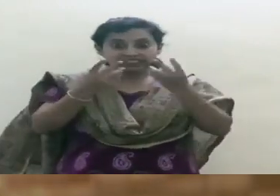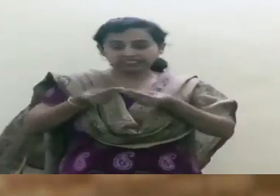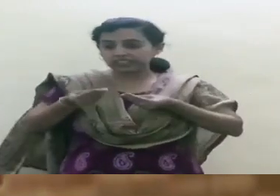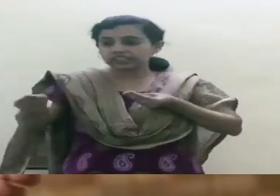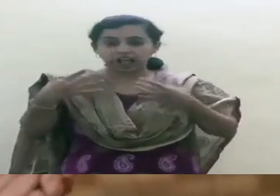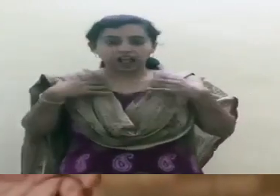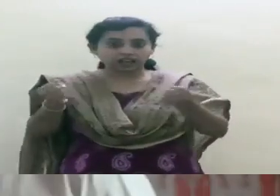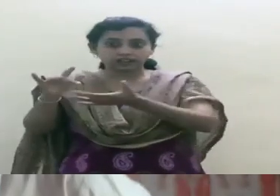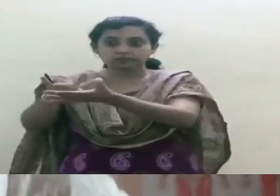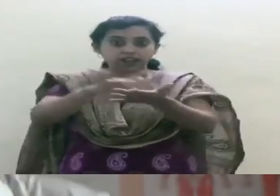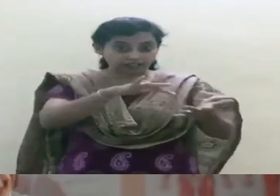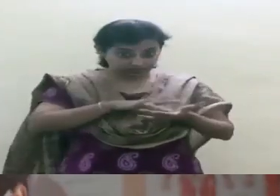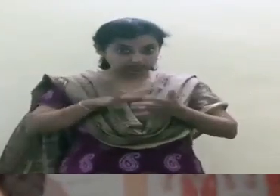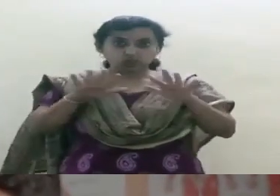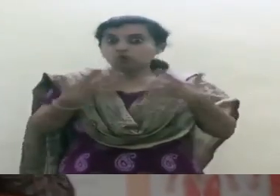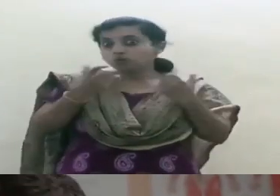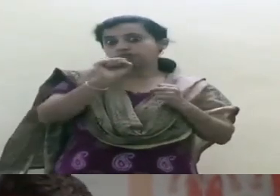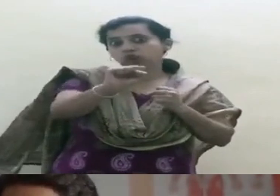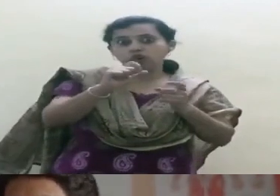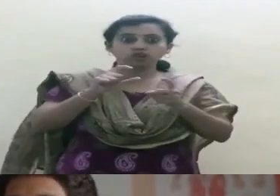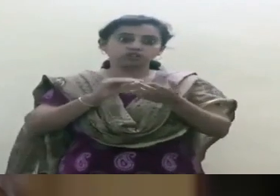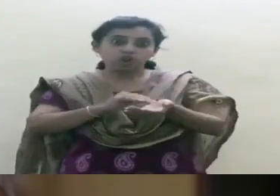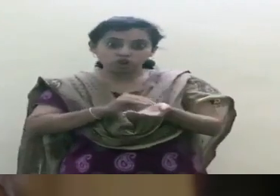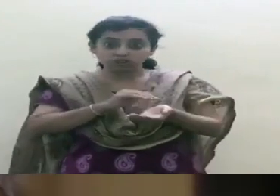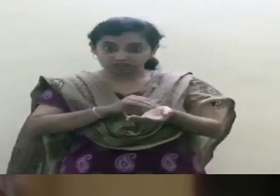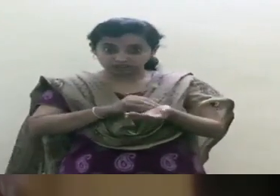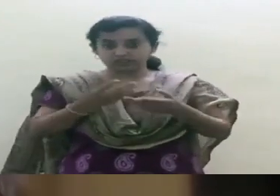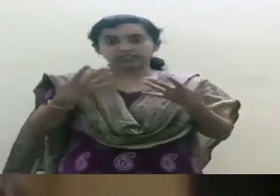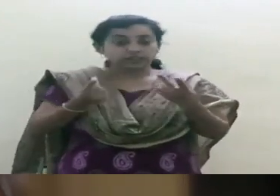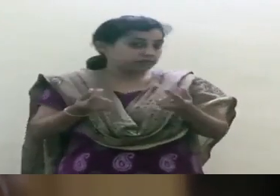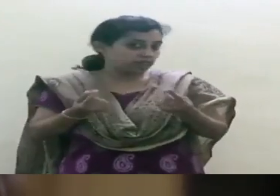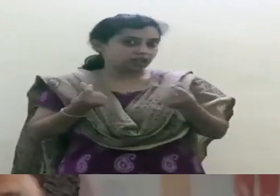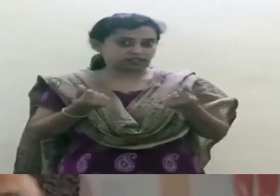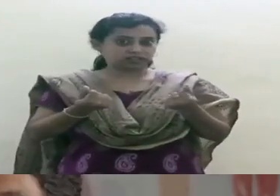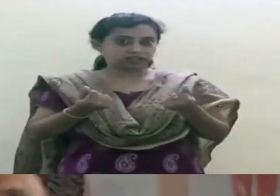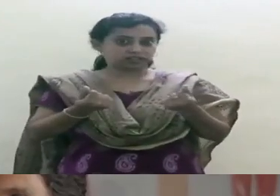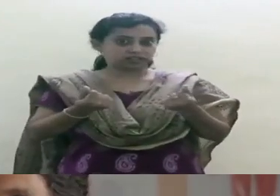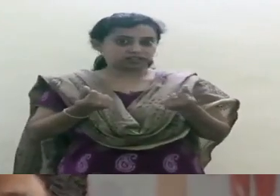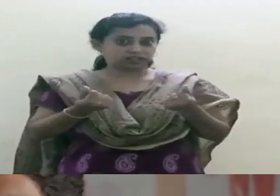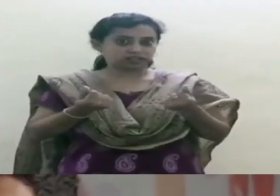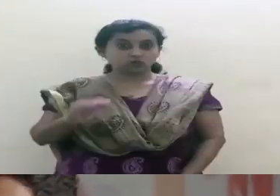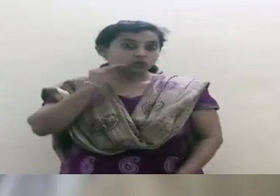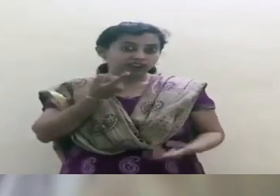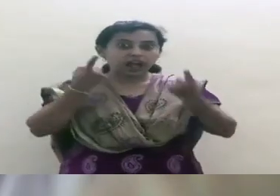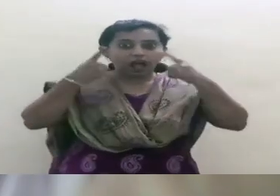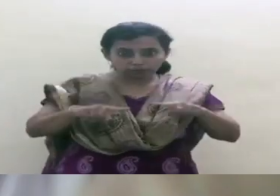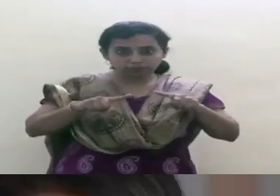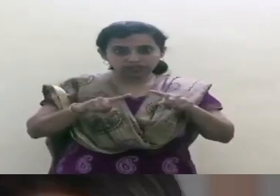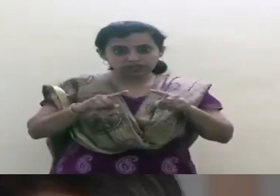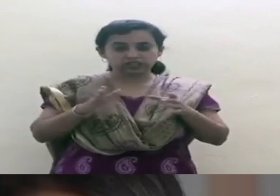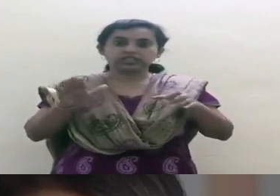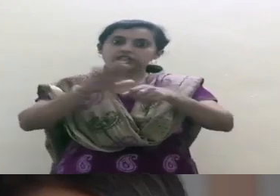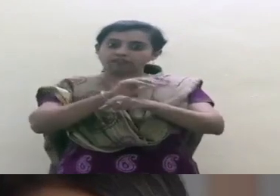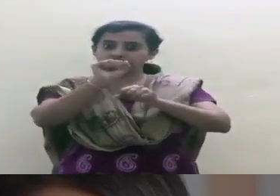Content & கிருந்தால் உடனடியாக அருகிலில்ல சுகாதார வசதி அல்லது உங்கள் மருத்து வரை அணகவும். இந்த நேரத்தில்